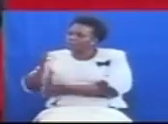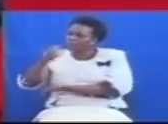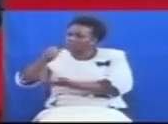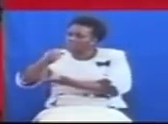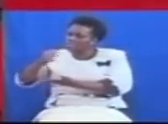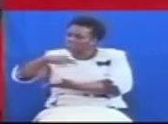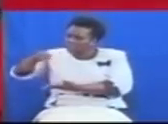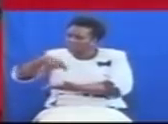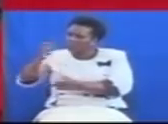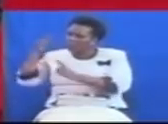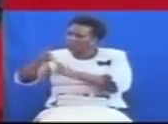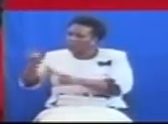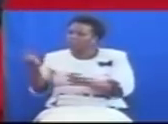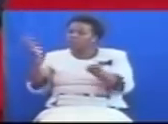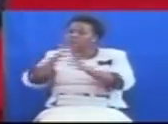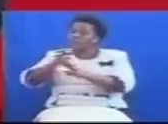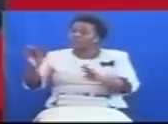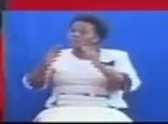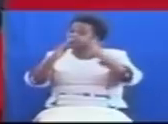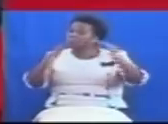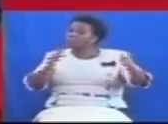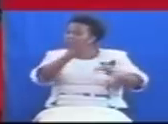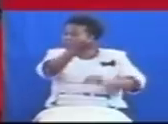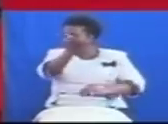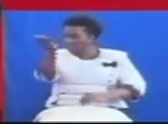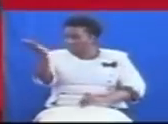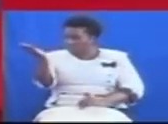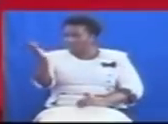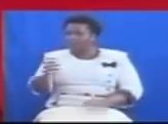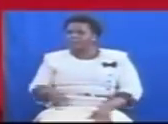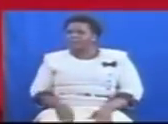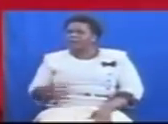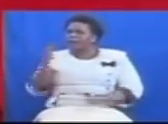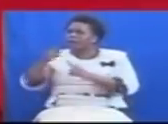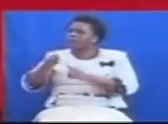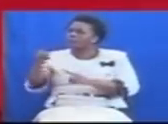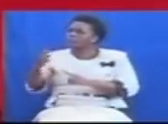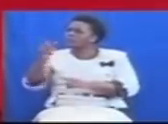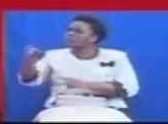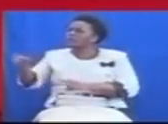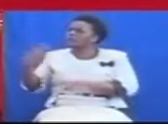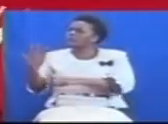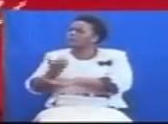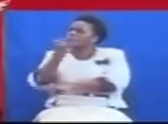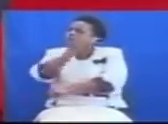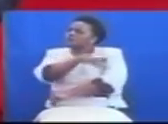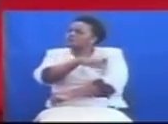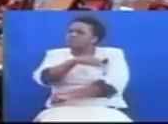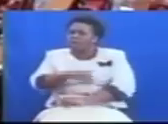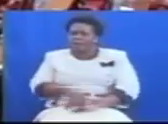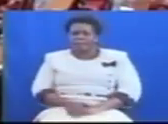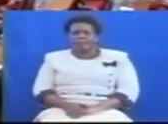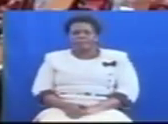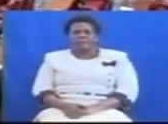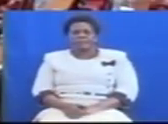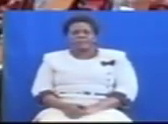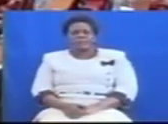waendelee kusaidia na serikali kujenga maboma, tujitahidi kukamilisha ili huduma iweze kupatikana. Asante.